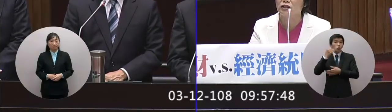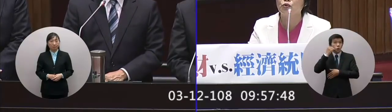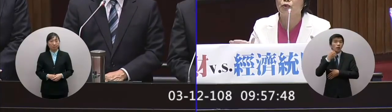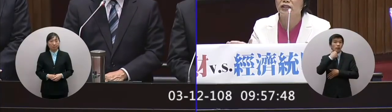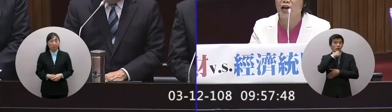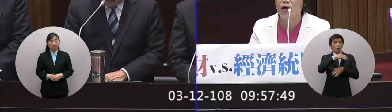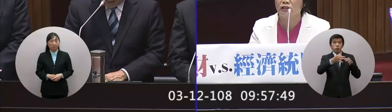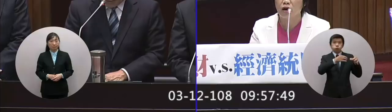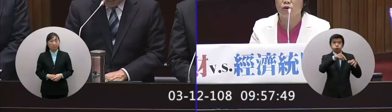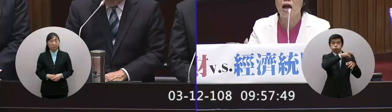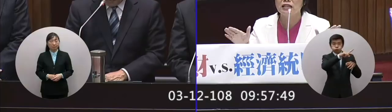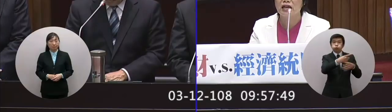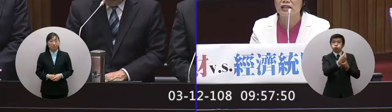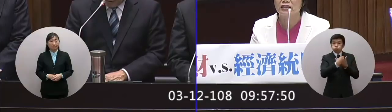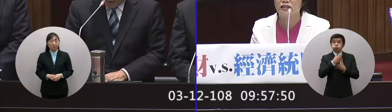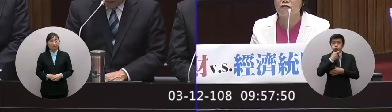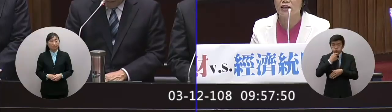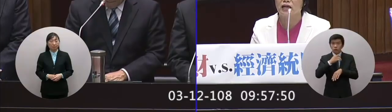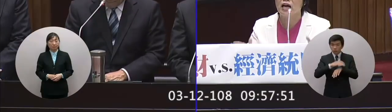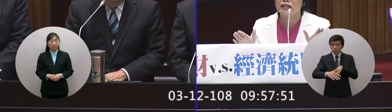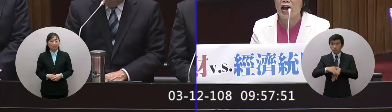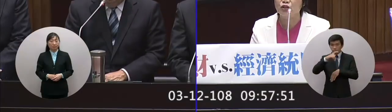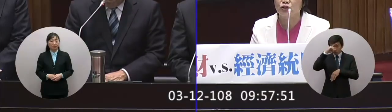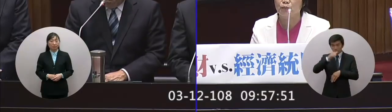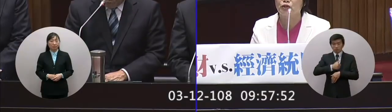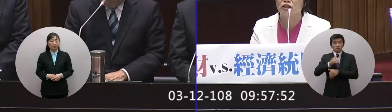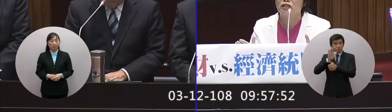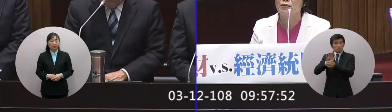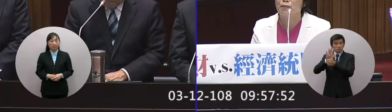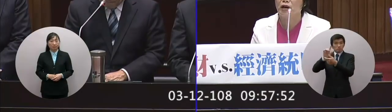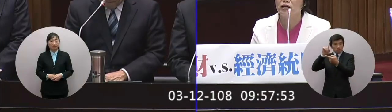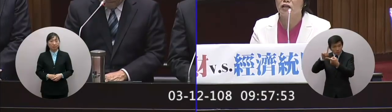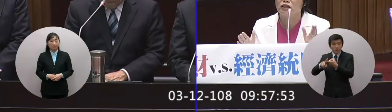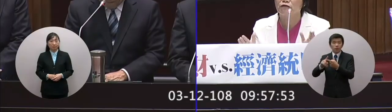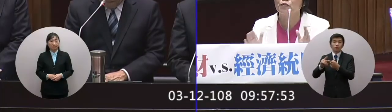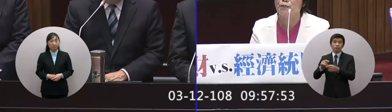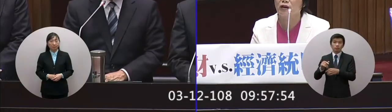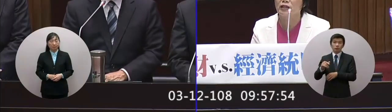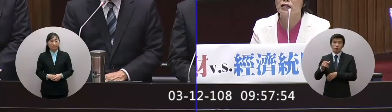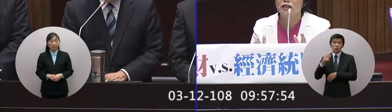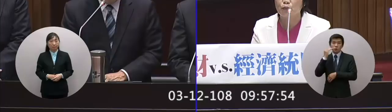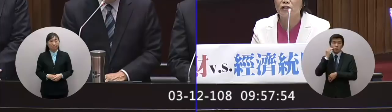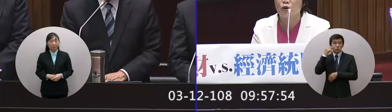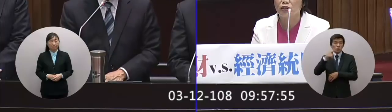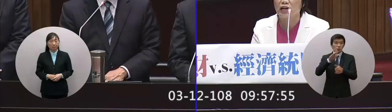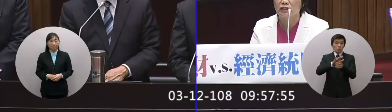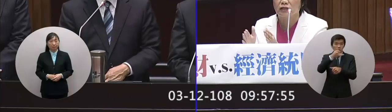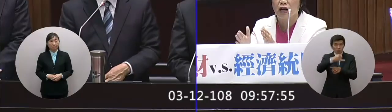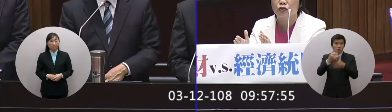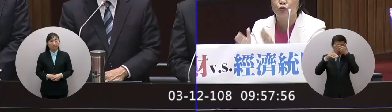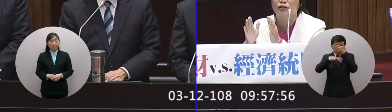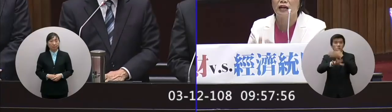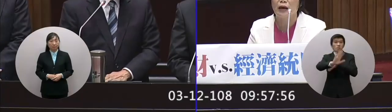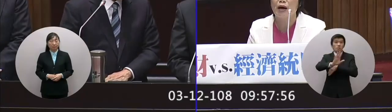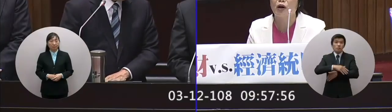愿意把资金汇回台湾以后，让它正向发展，采取的不是正面表列，而是负面表列。这个部分呢，我想